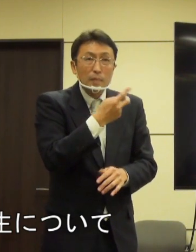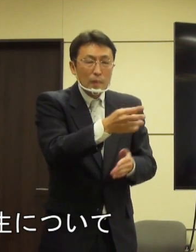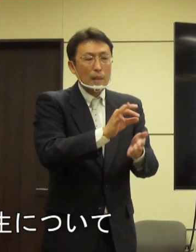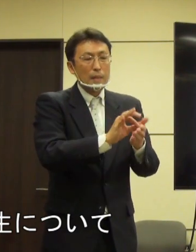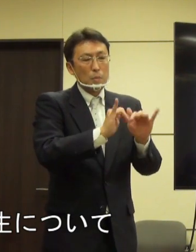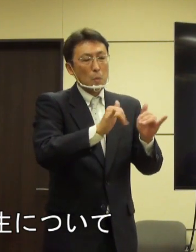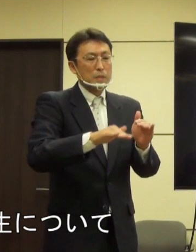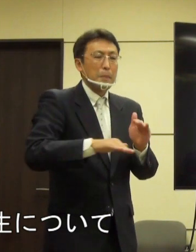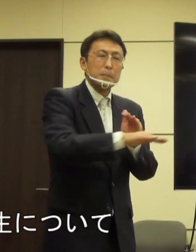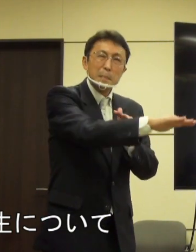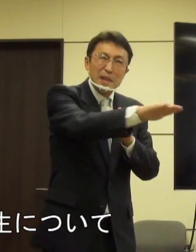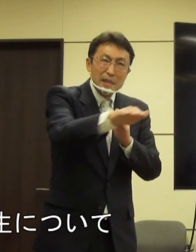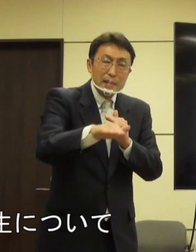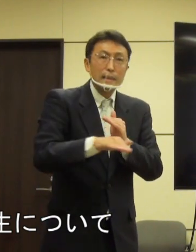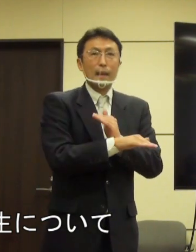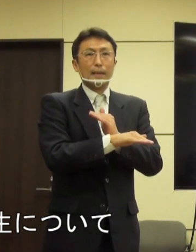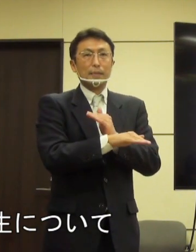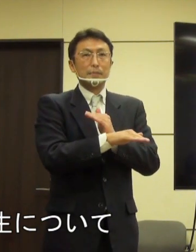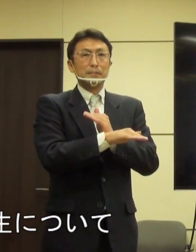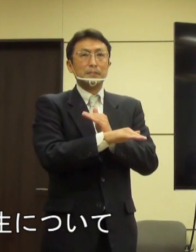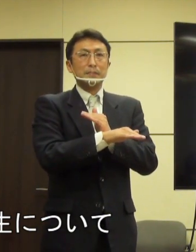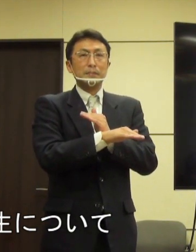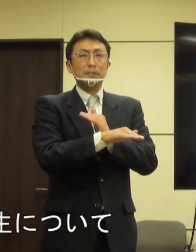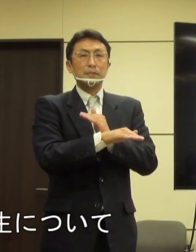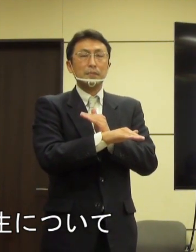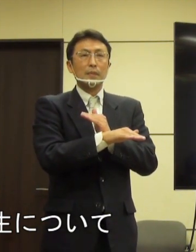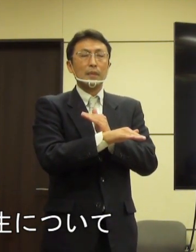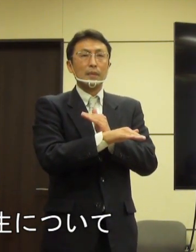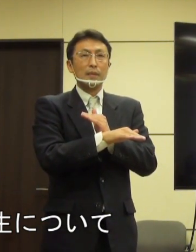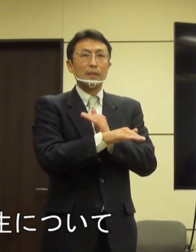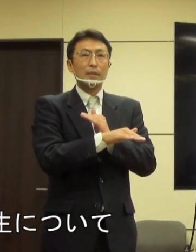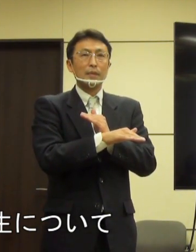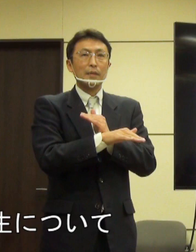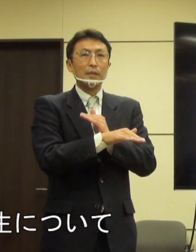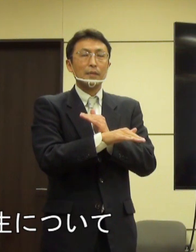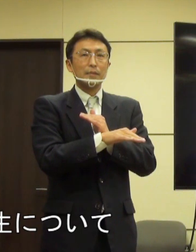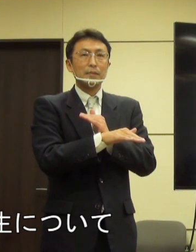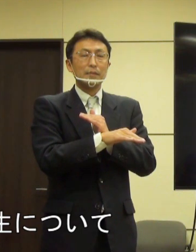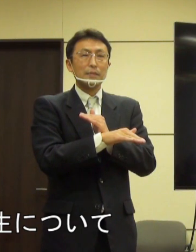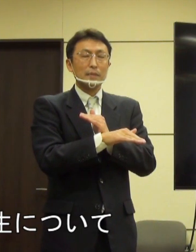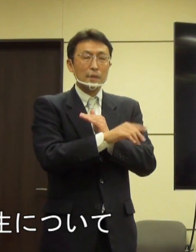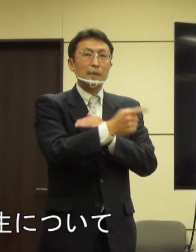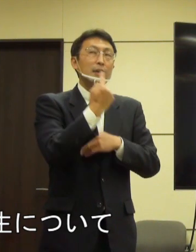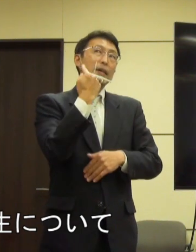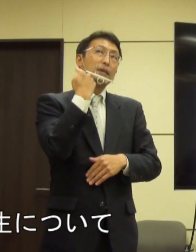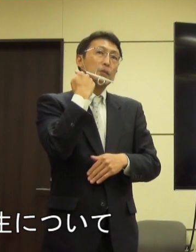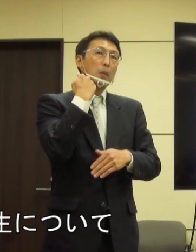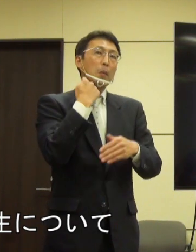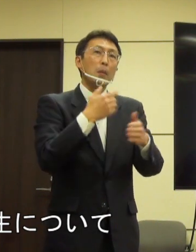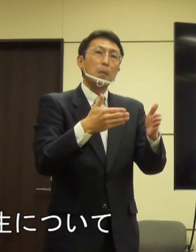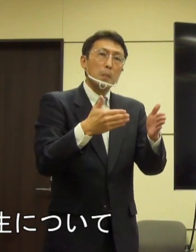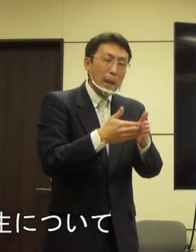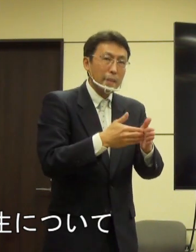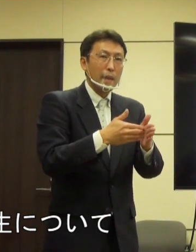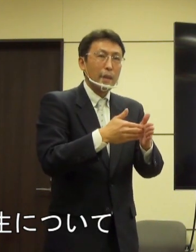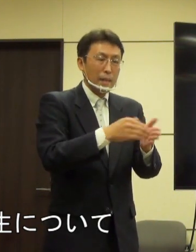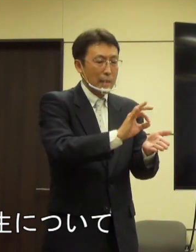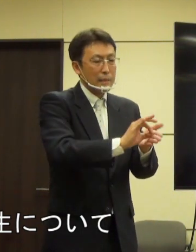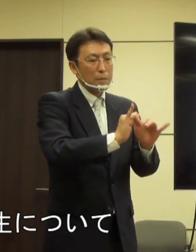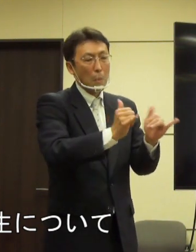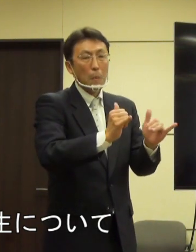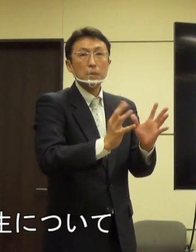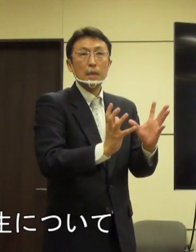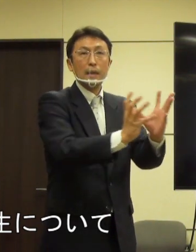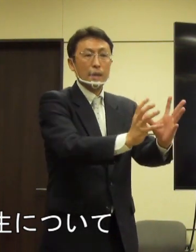検査をへはあのそれでいつまでで実施をいたしておりまして